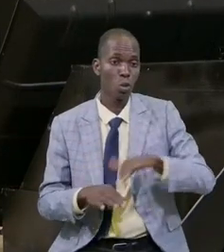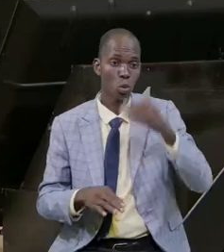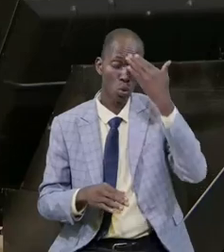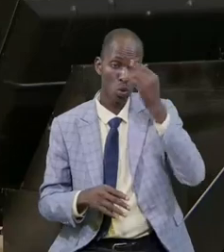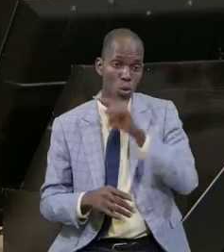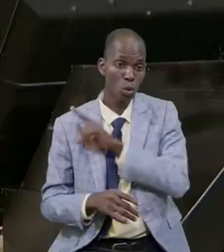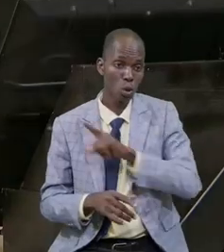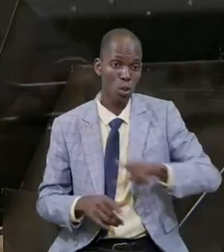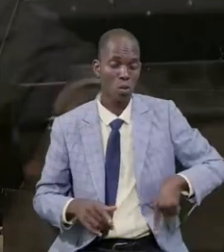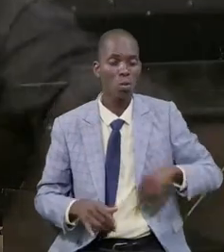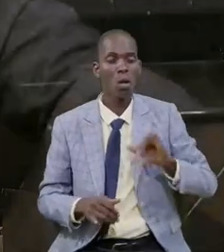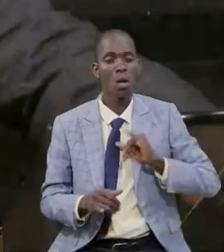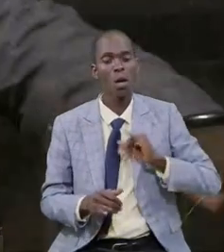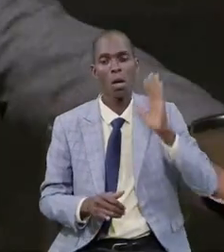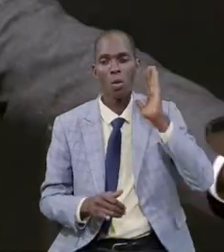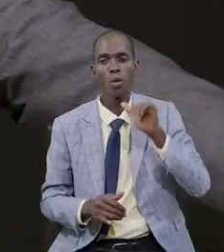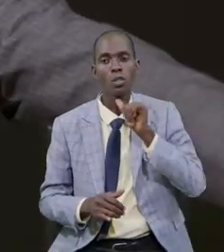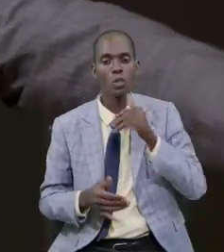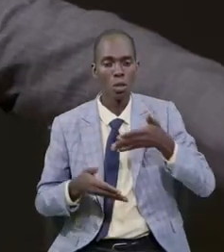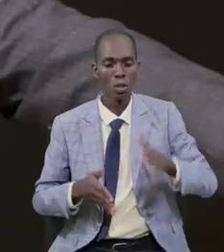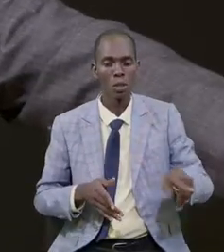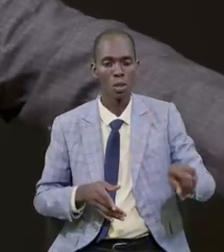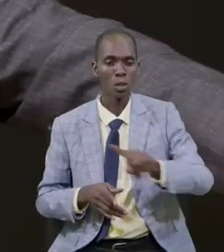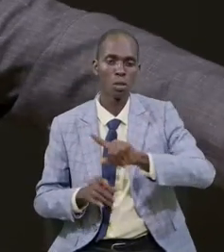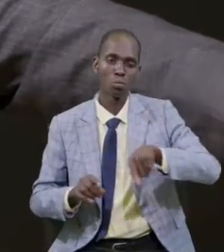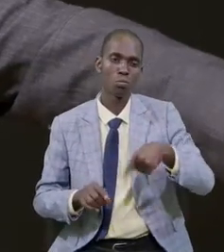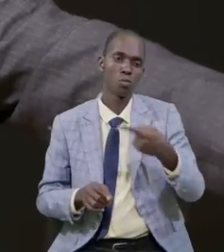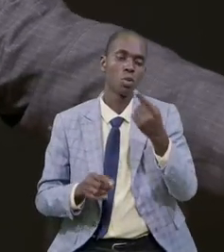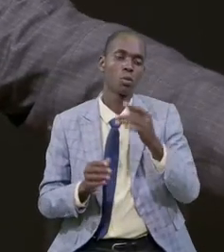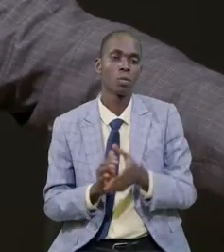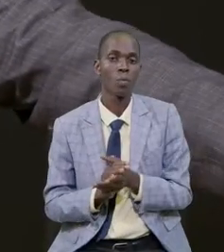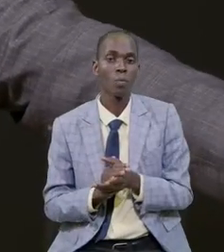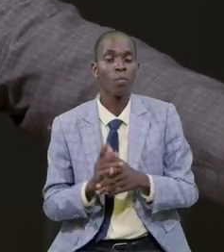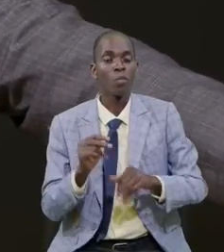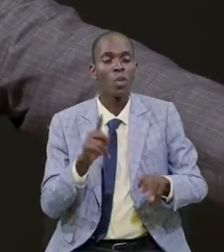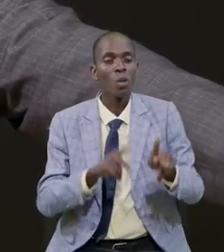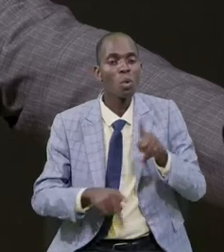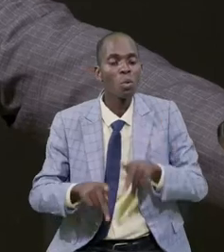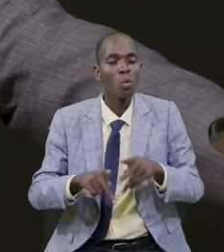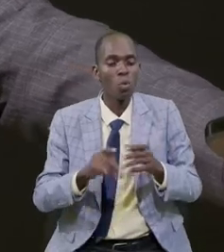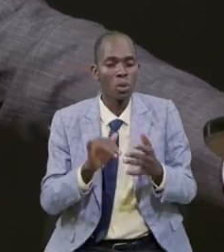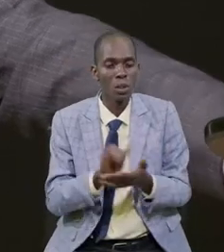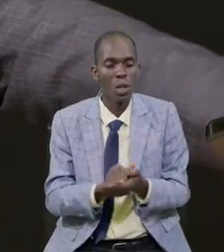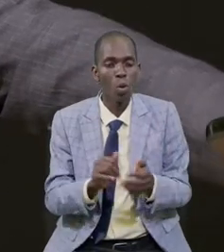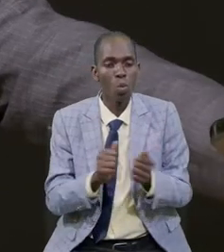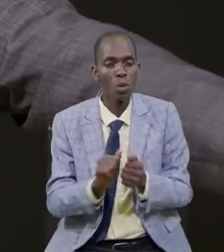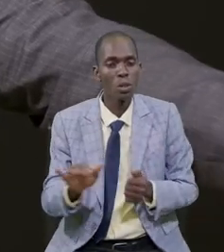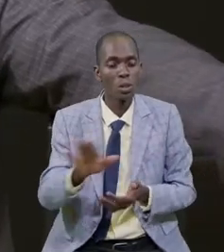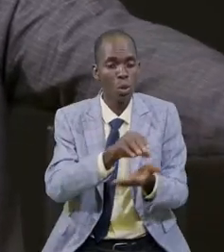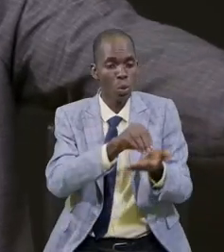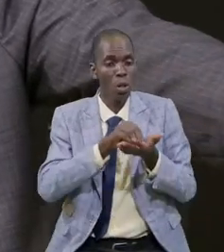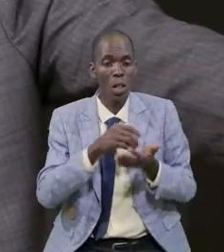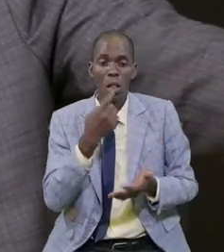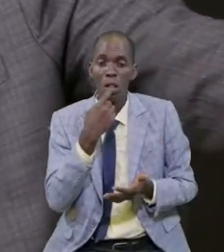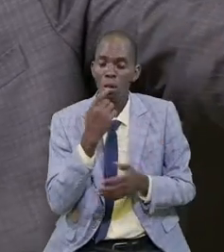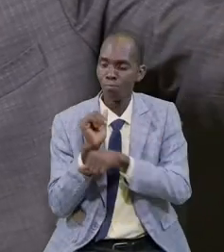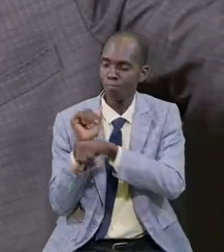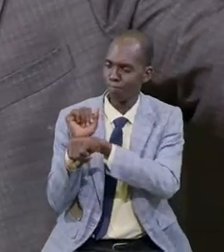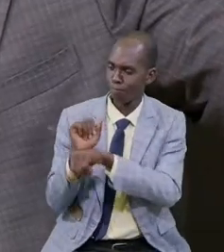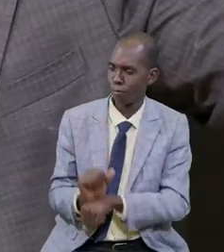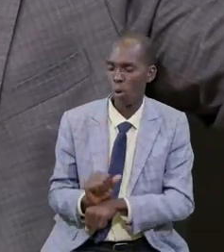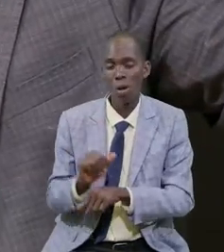je ne vais pas les laisser aller. Les gens qui, avec leur langue, gardent les autres